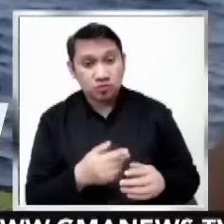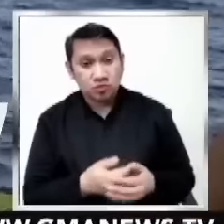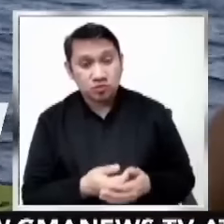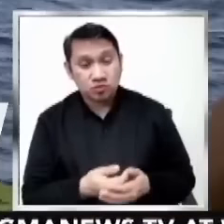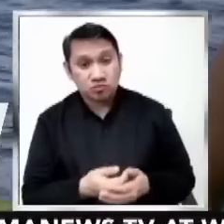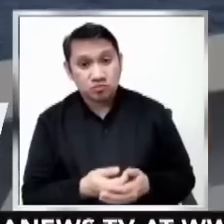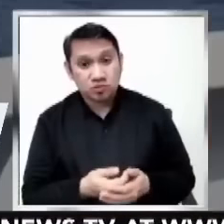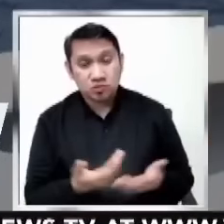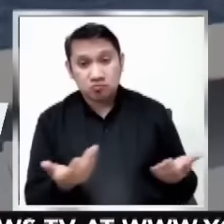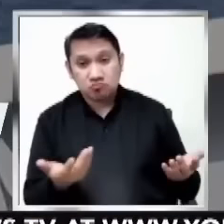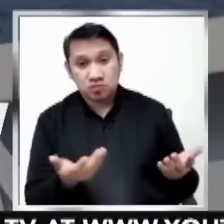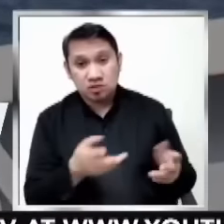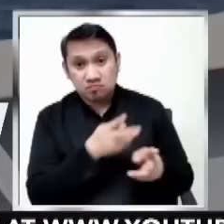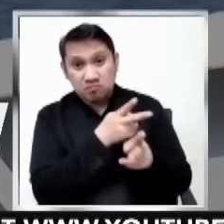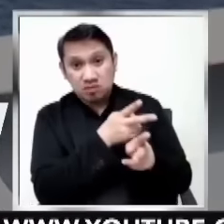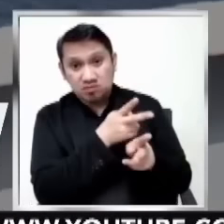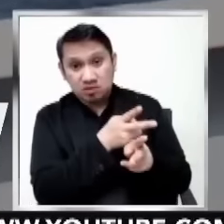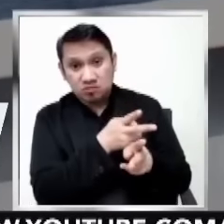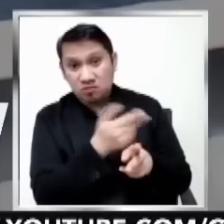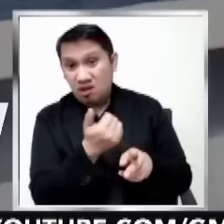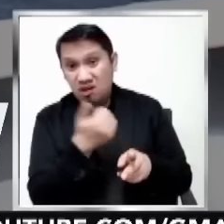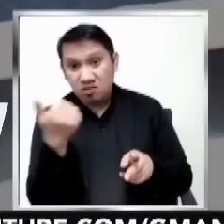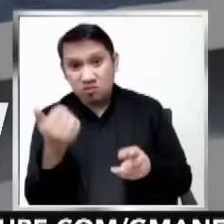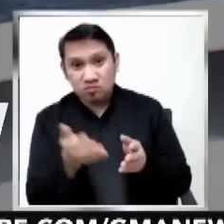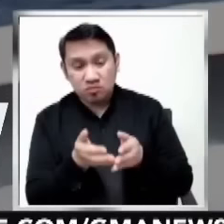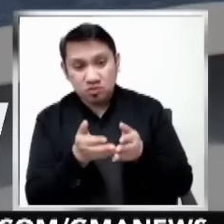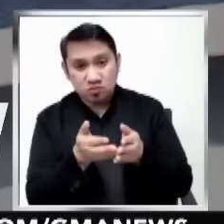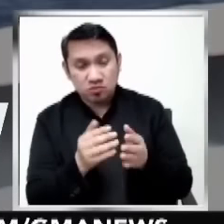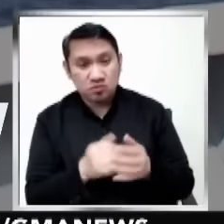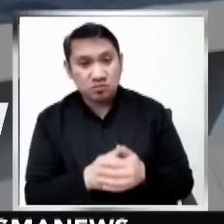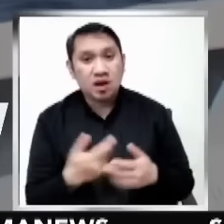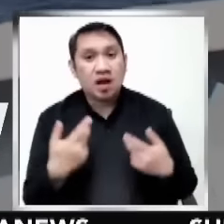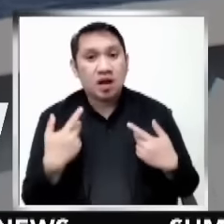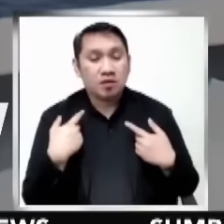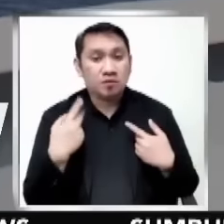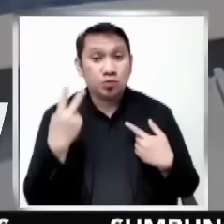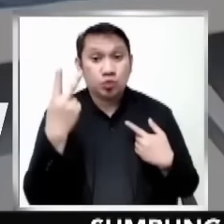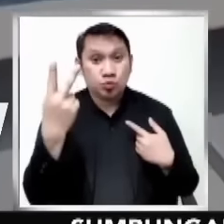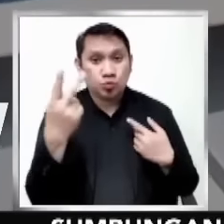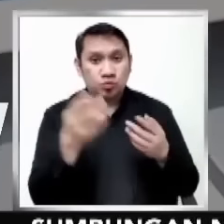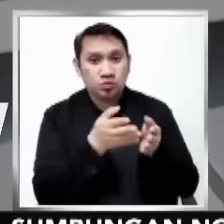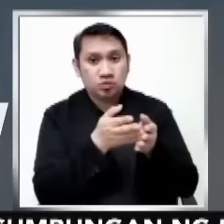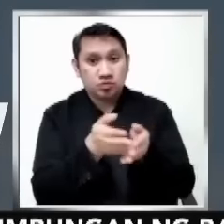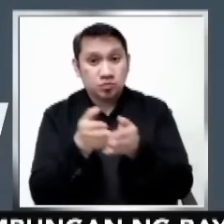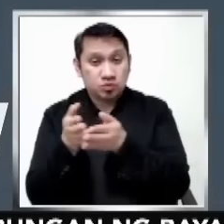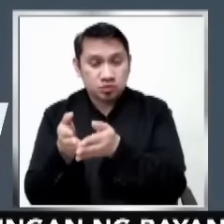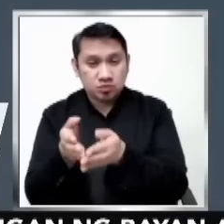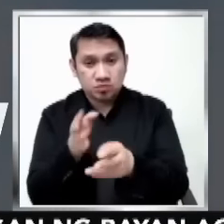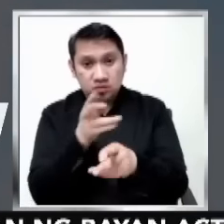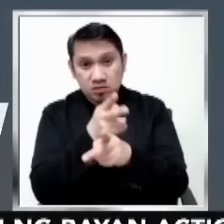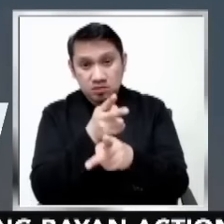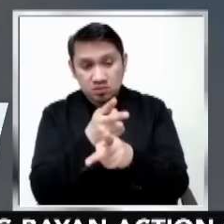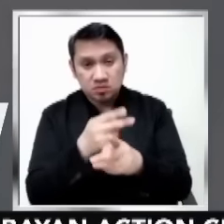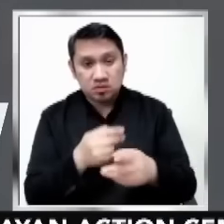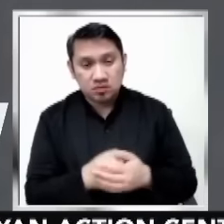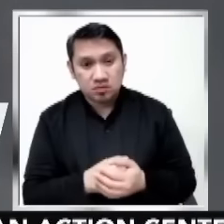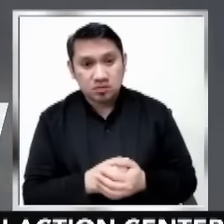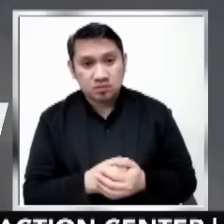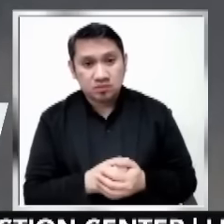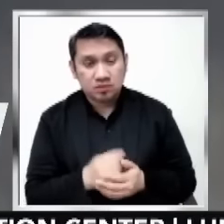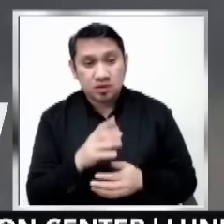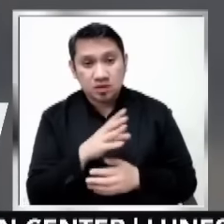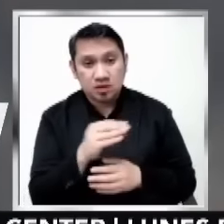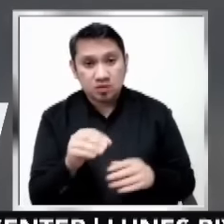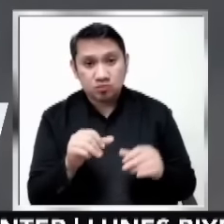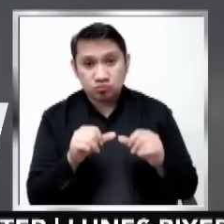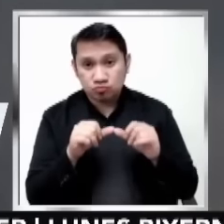militia. Sa kalayuan, dalawang barko ng Chinese Navy ang nagbabantay habang walang tigil ang pag-ikot